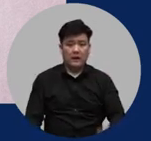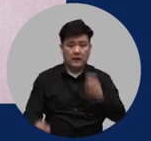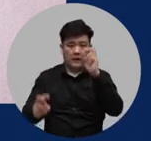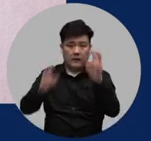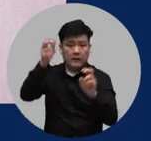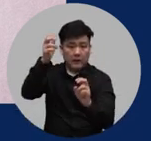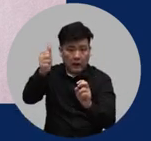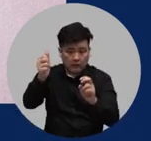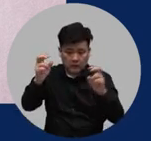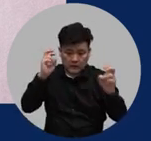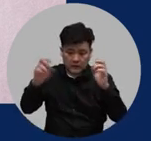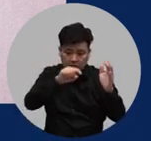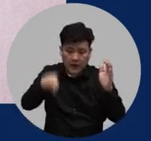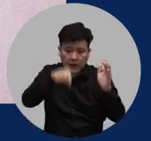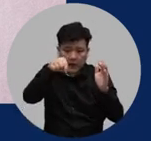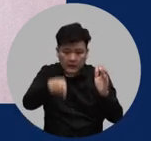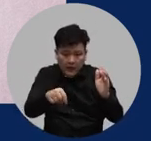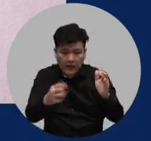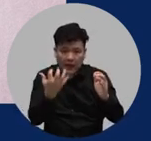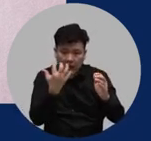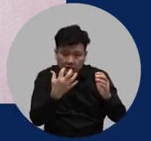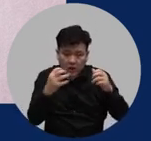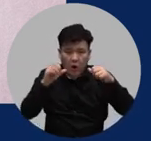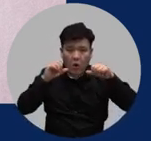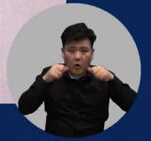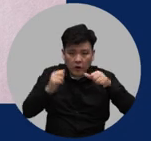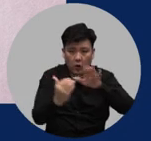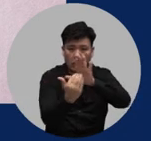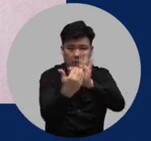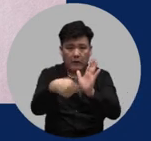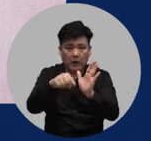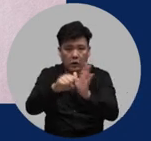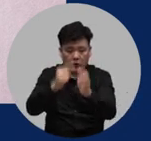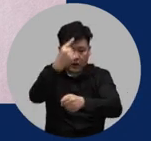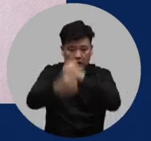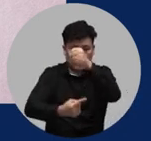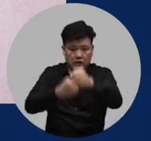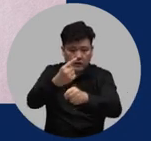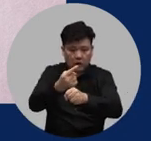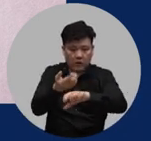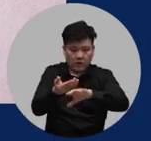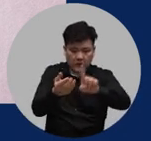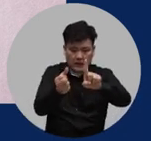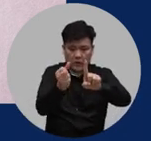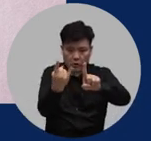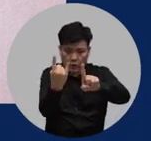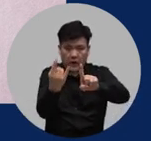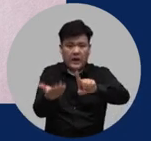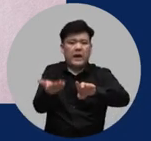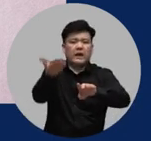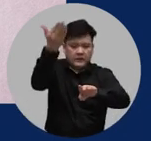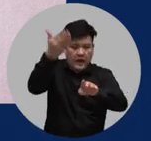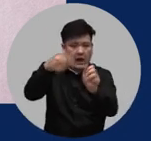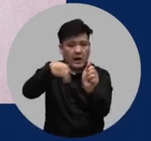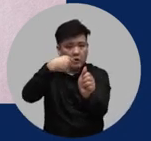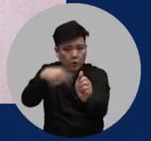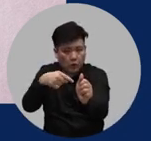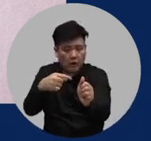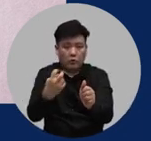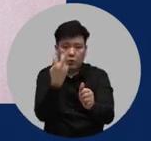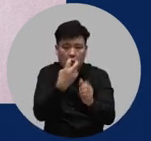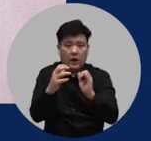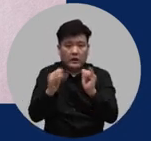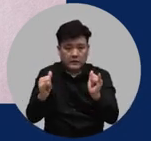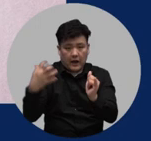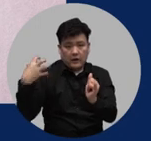사업주는 직장 내 성희롱 예방을 위한 교육을 연 1회 이상 정기적으로 실시해야 하고 관리자의 역할에